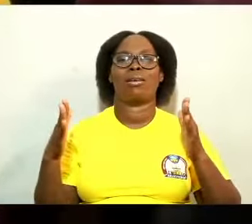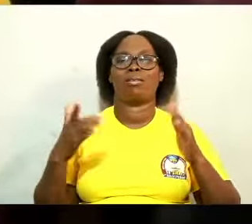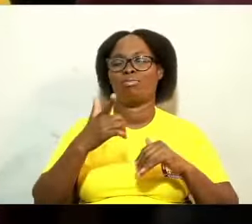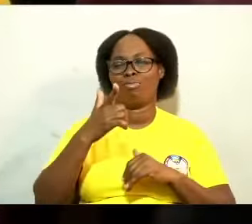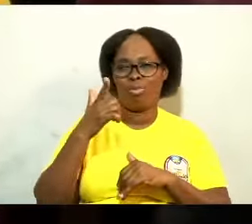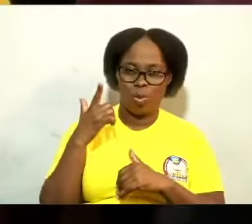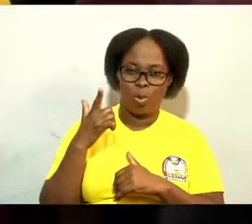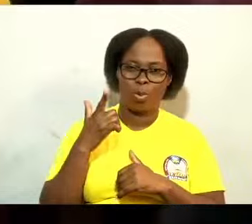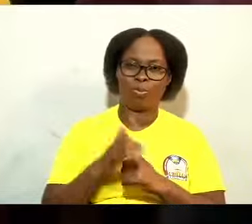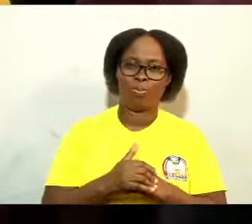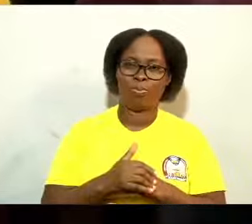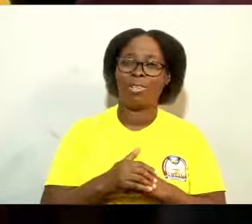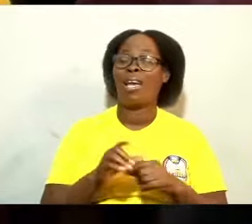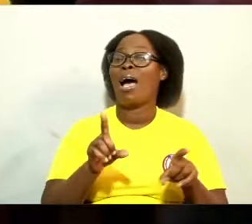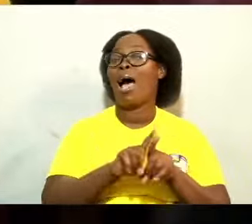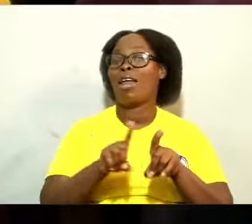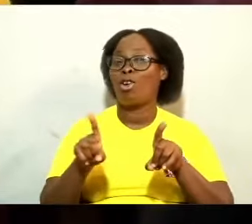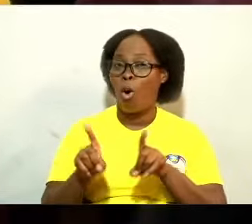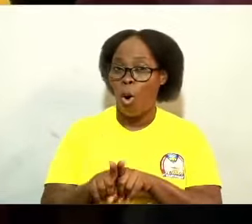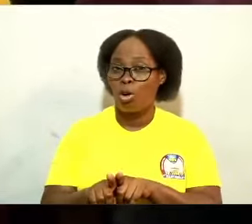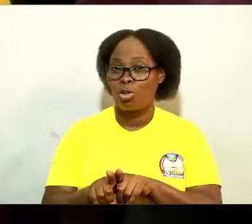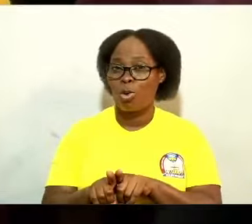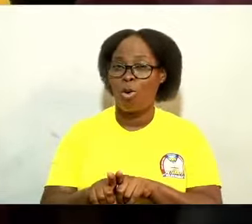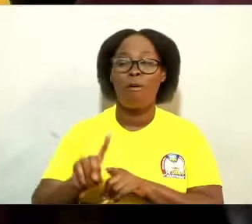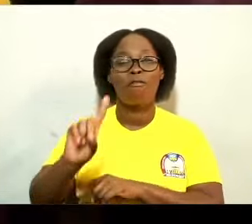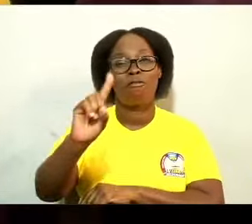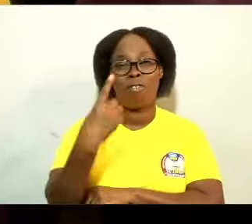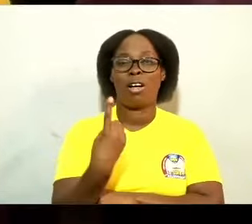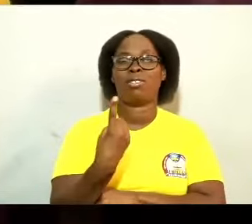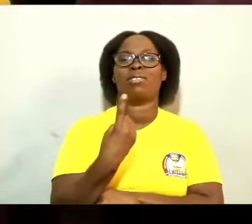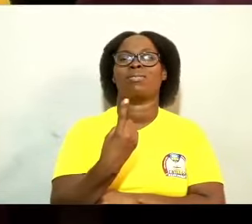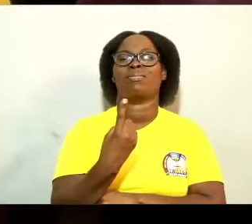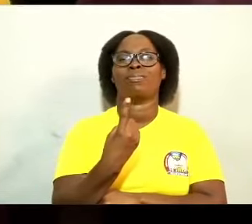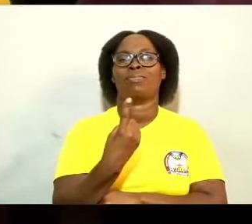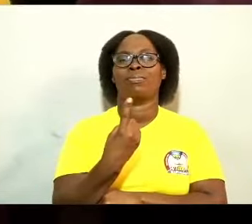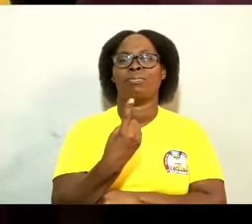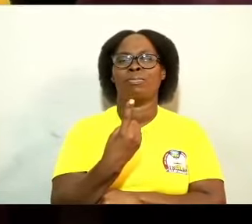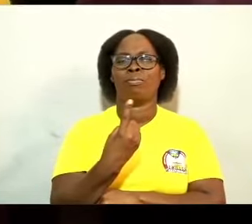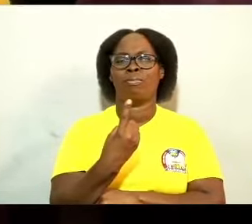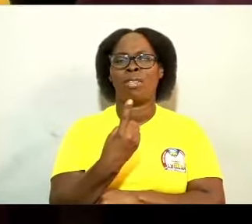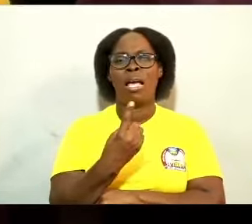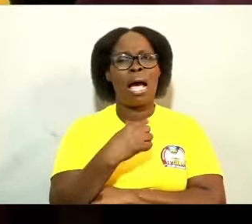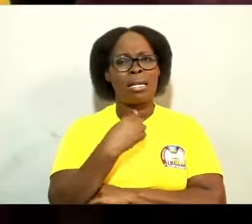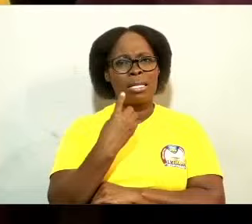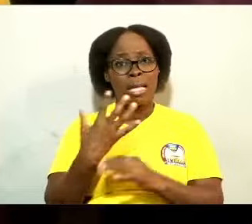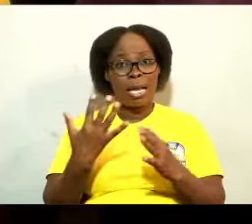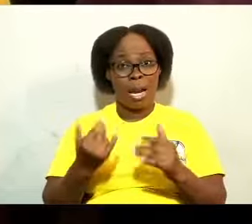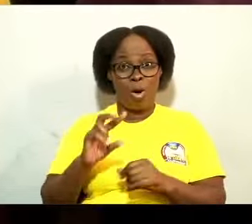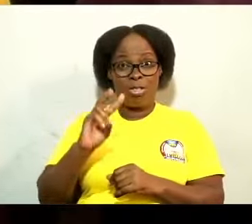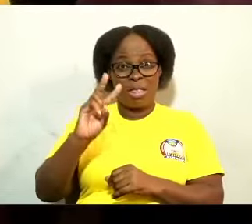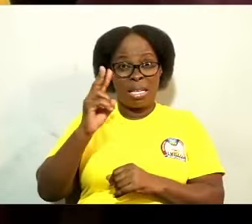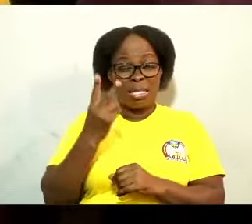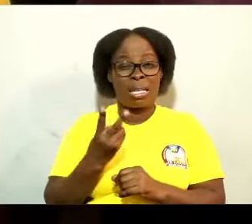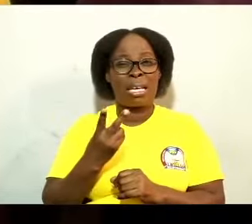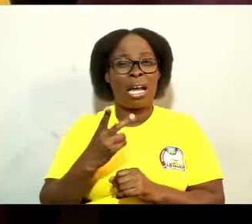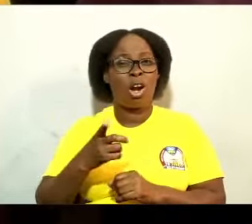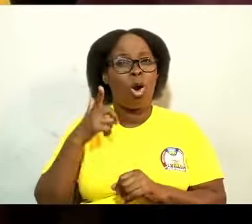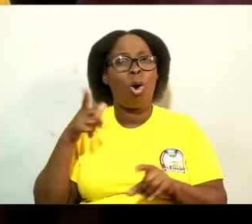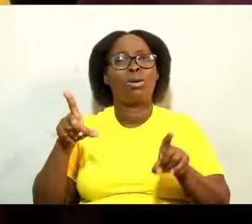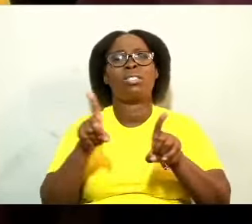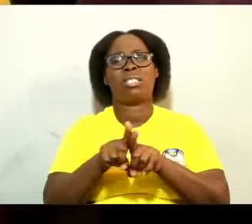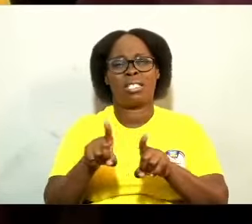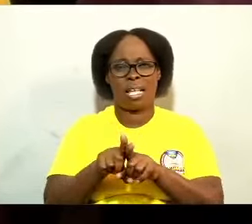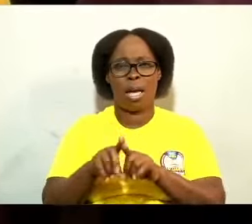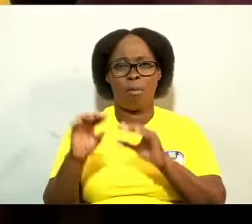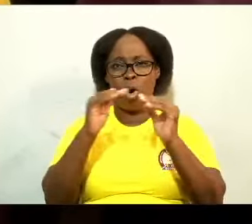kuu tena ya kwanza. Anasema na ya pili inafanana na hiyo, nayo